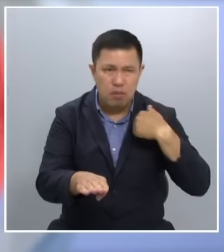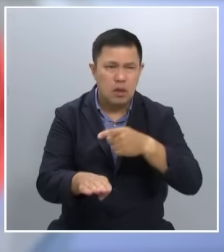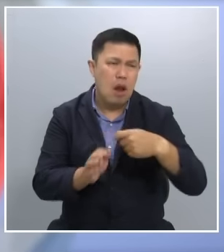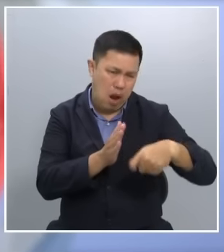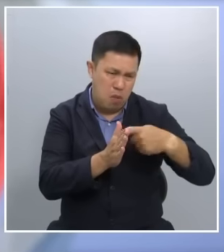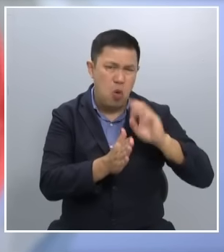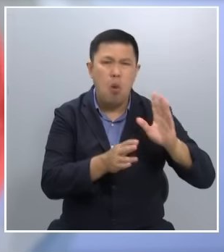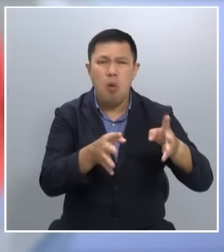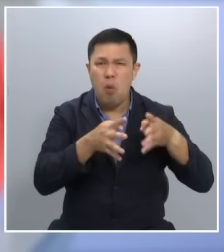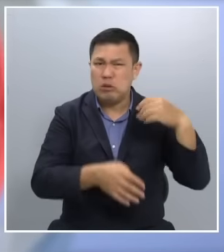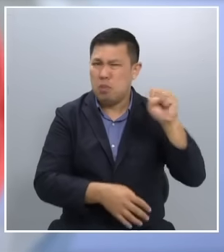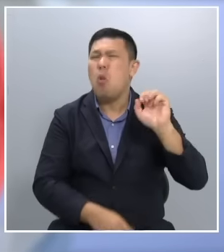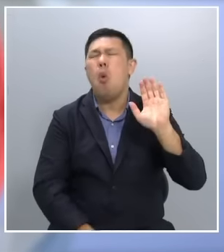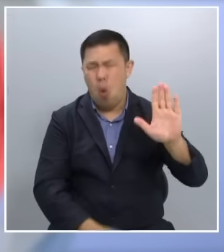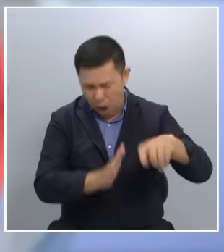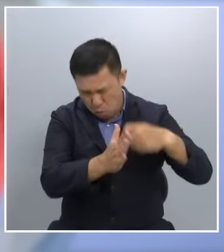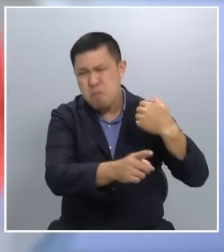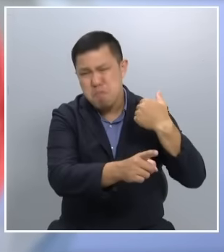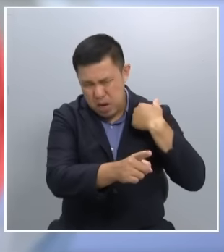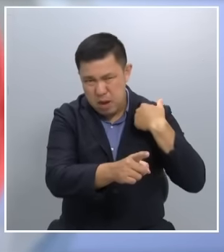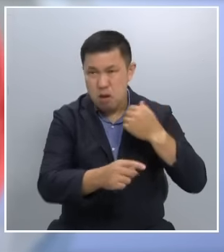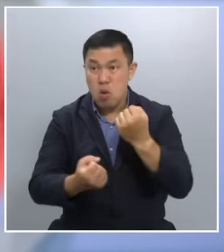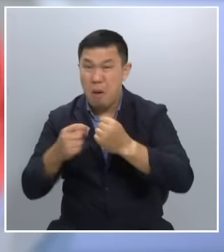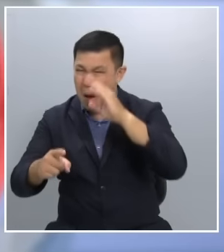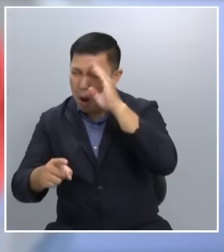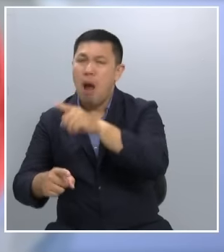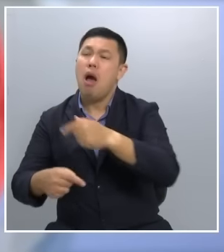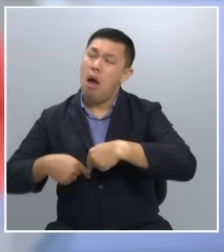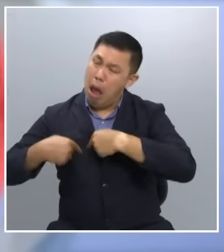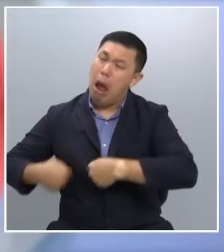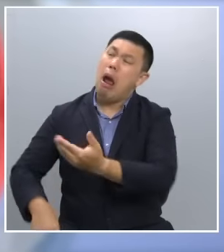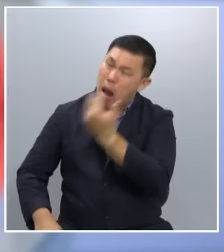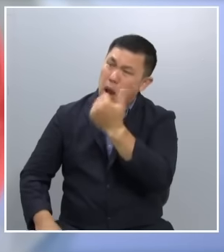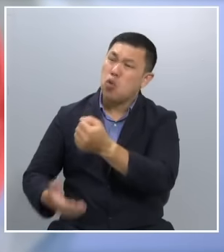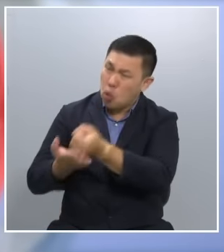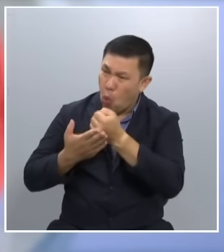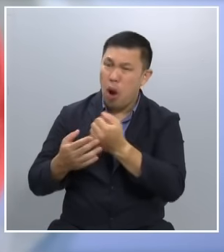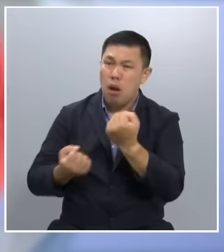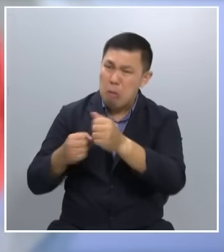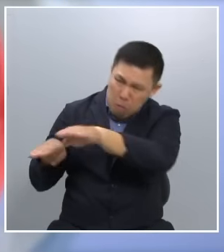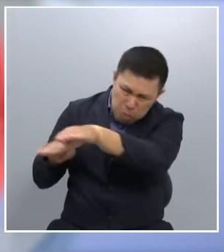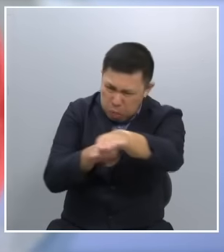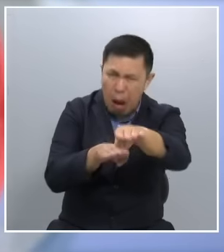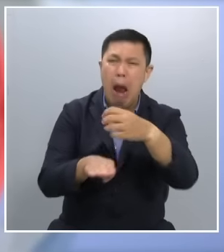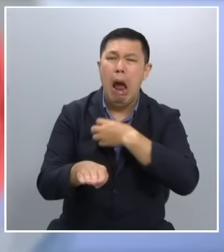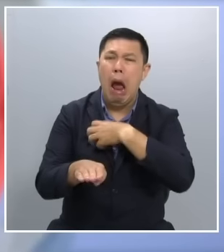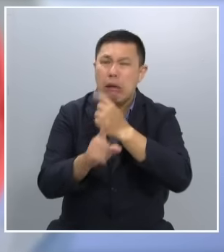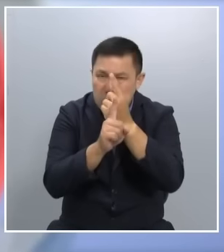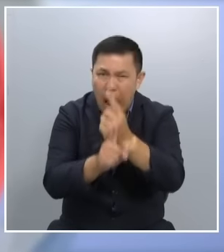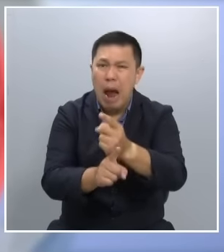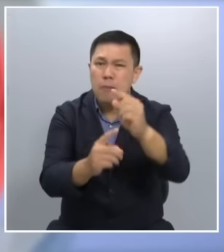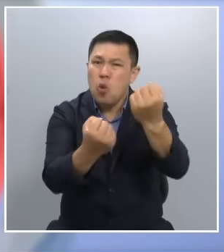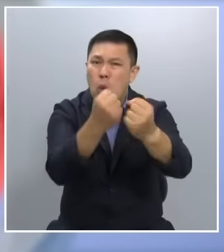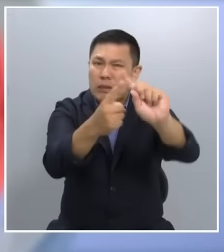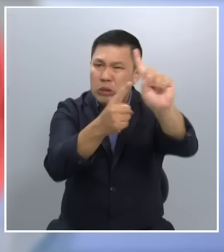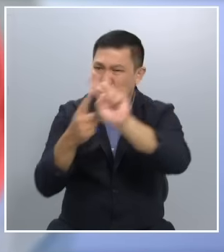ของเขา เขามีเหตุผลของเขา ค่ะ รถทหารก็บอกว่าแหมมันก็ต้องมีน้ำใจ มันต้องเข้าขบวนเขาก็ขอเข้าเปิดไฟม